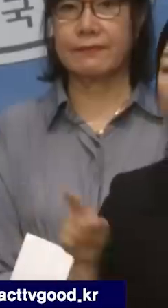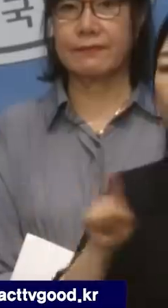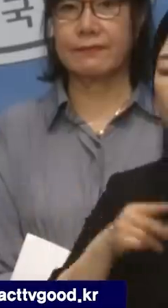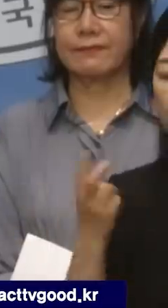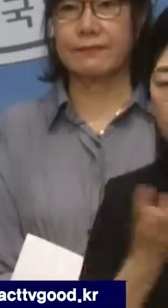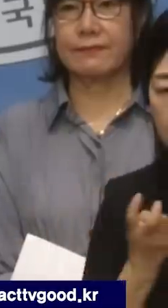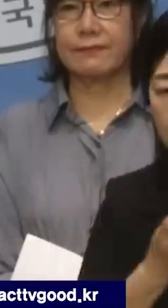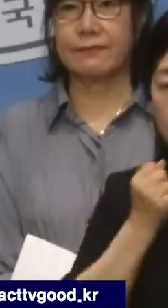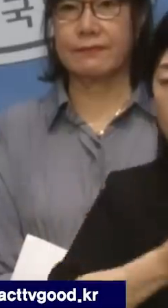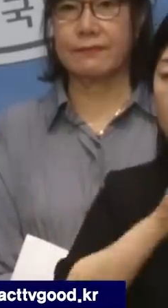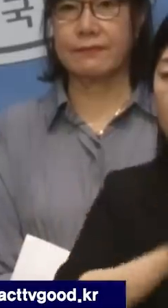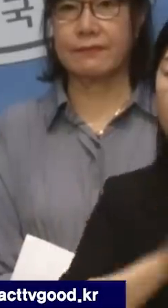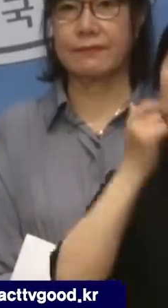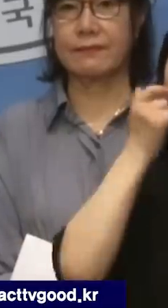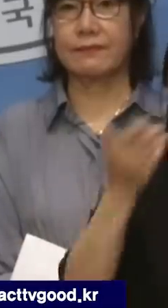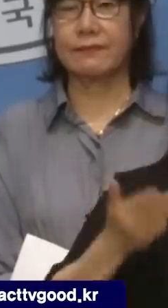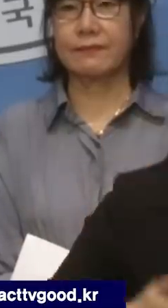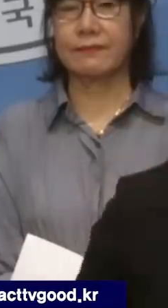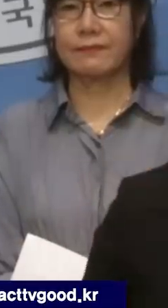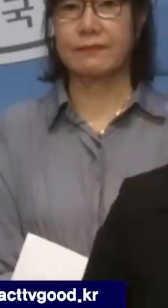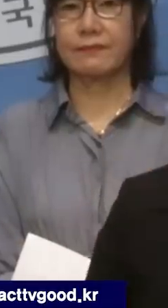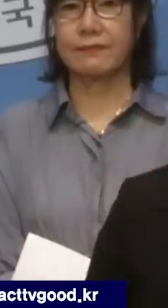어떤 대책을 마련하고 있습니까?